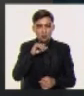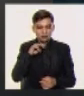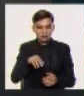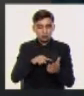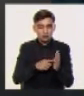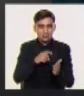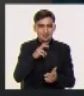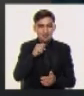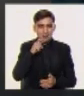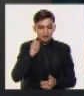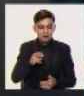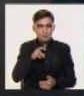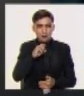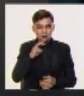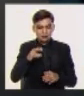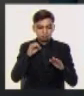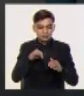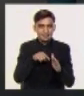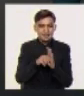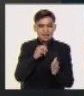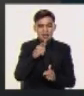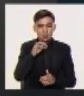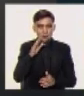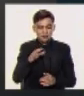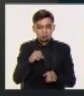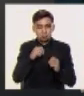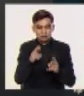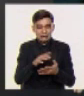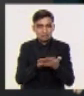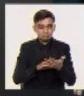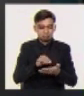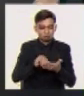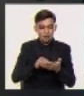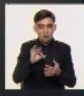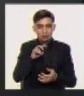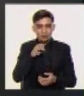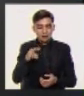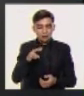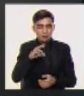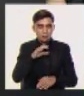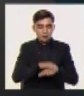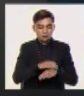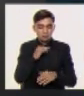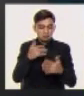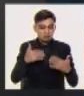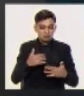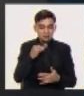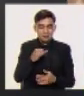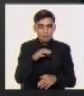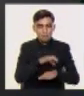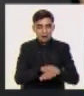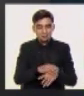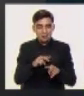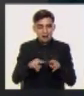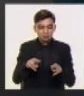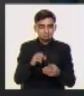openaccount.halykbank.kz, ввести свой мобильный номер, подвязанный к базе ИГОВ, и пройти простую регистрацию в онлайн-банк. И все. Для сравнения, в любом банке